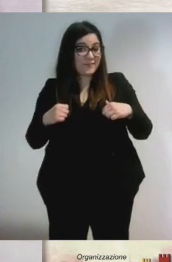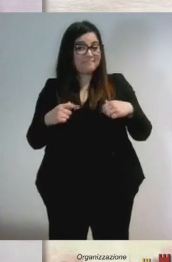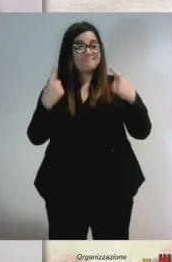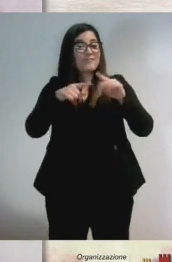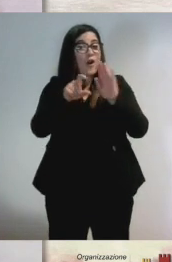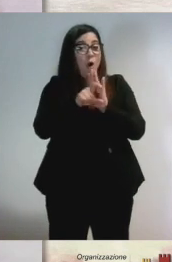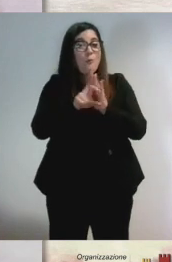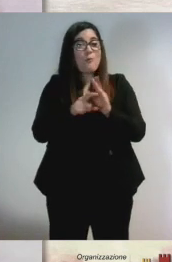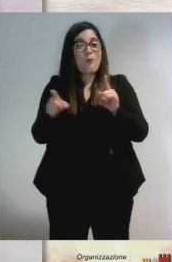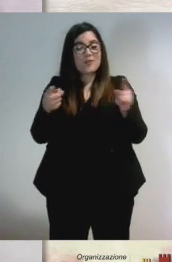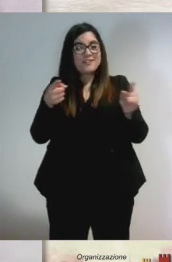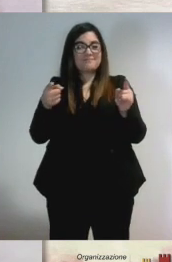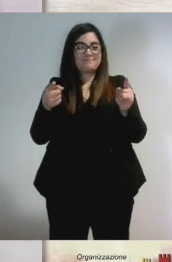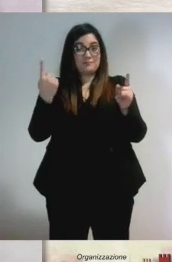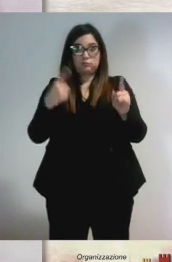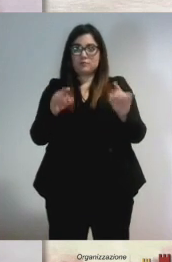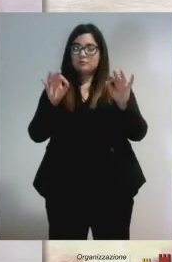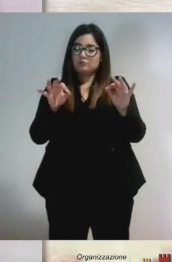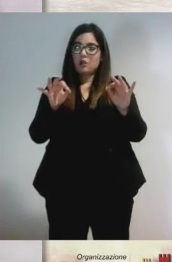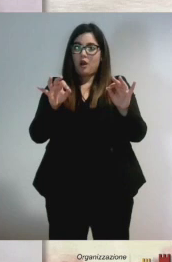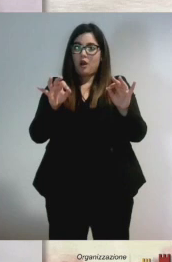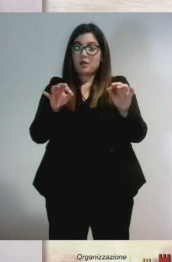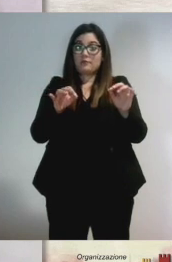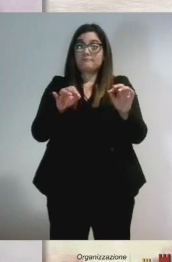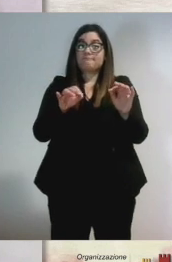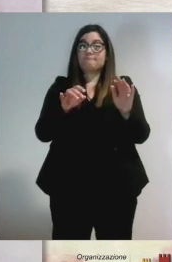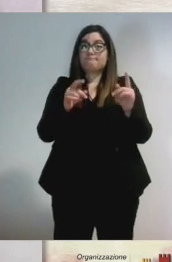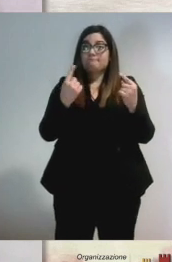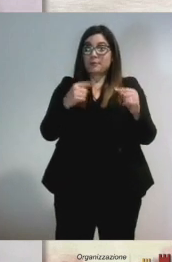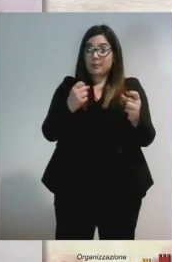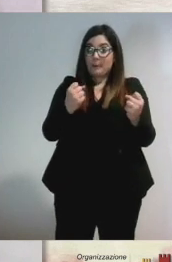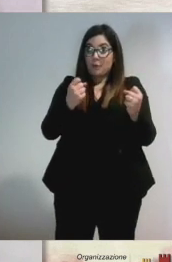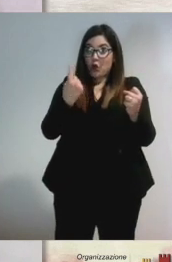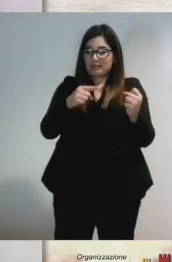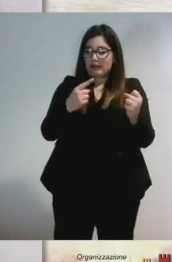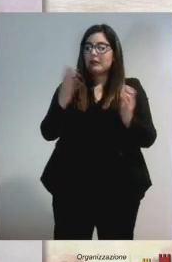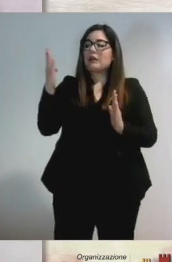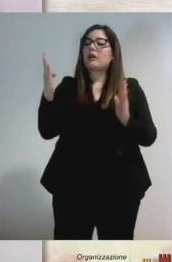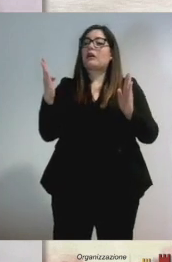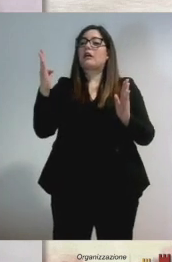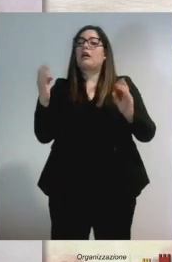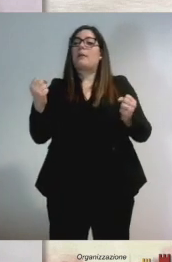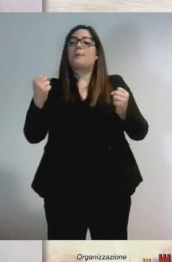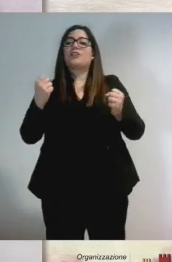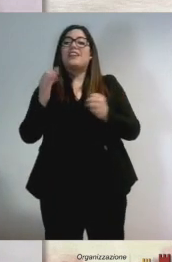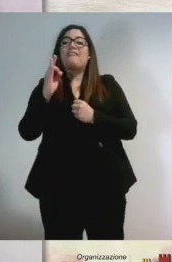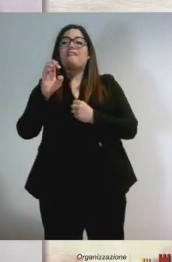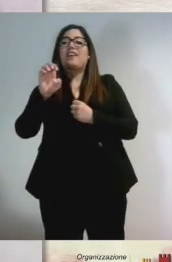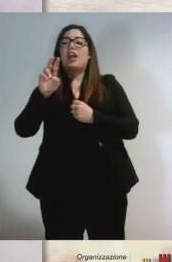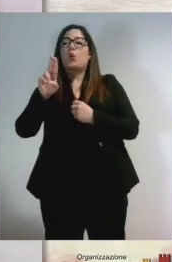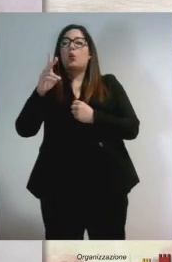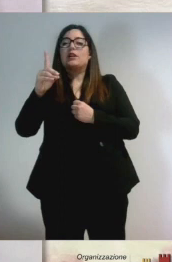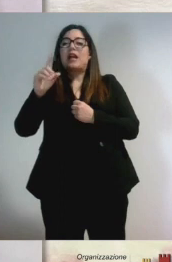che si auto determinò in contrapposizione al potere feudale quello è un periodo che portava con sé una nuova stagione di